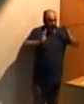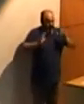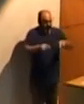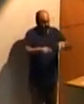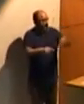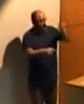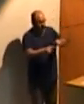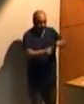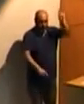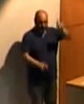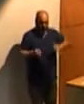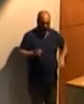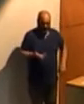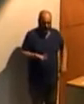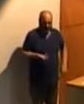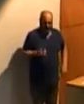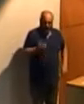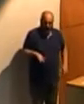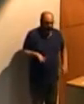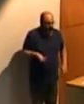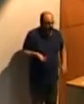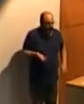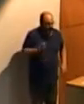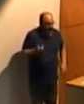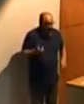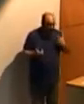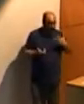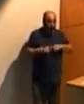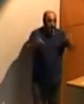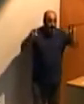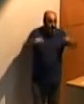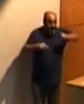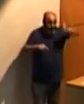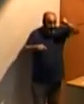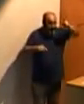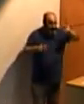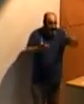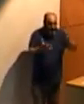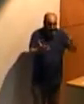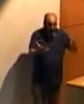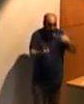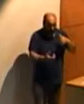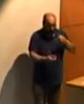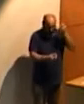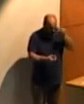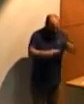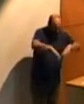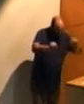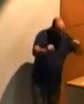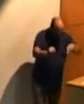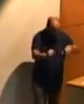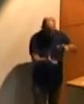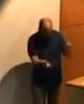dieu pourquoi est ce que finalement il ya un interdit elle interdit dans cette espèce de connaissances et de